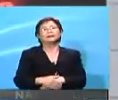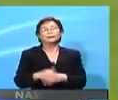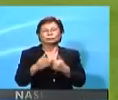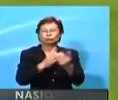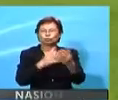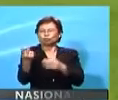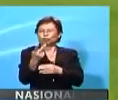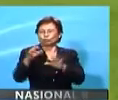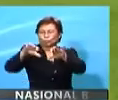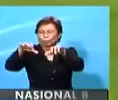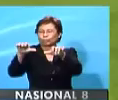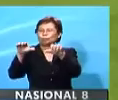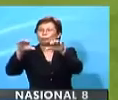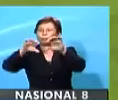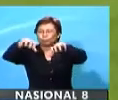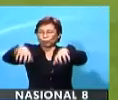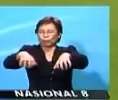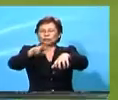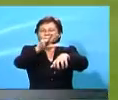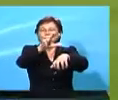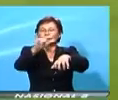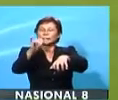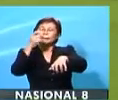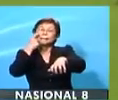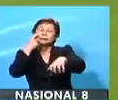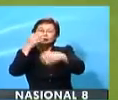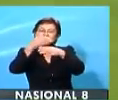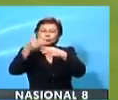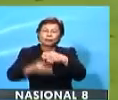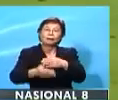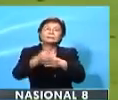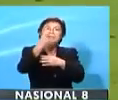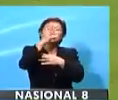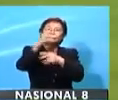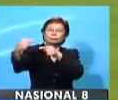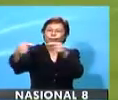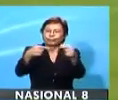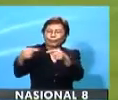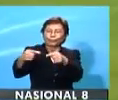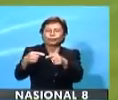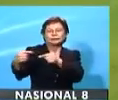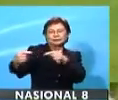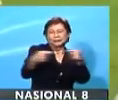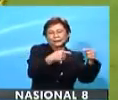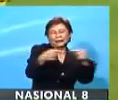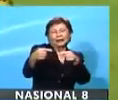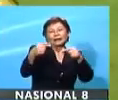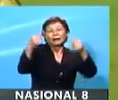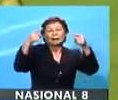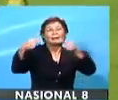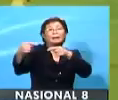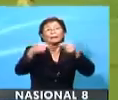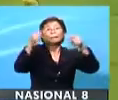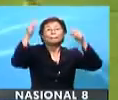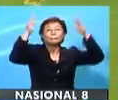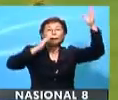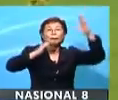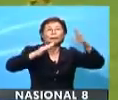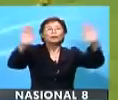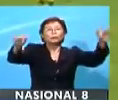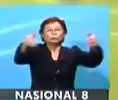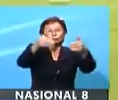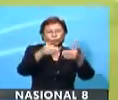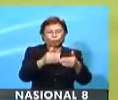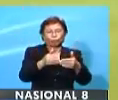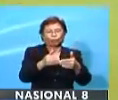kedua-dua pasukan berkongsi 36 mata selepas 16 perlawanan. Saingan Liga Malaysia 2015 bakal melabuhkan